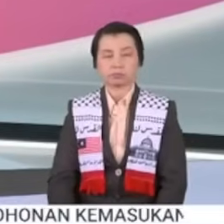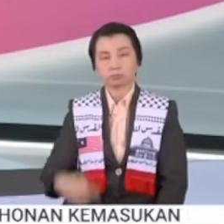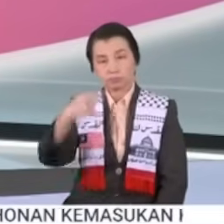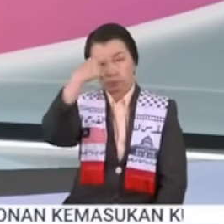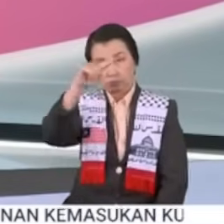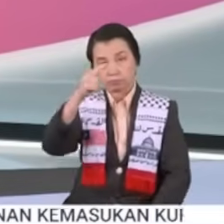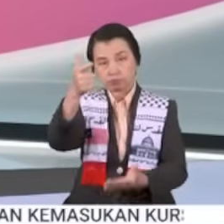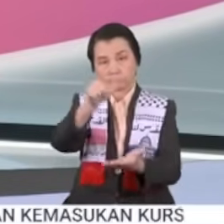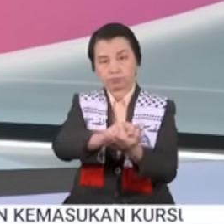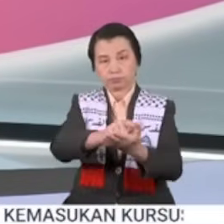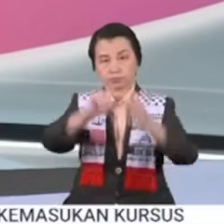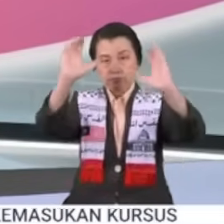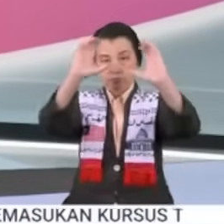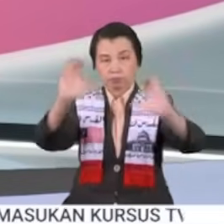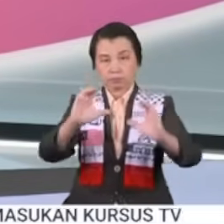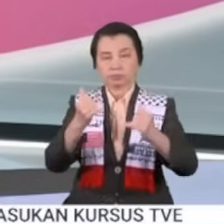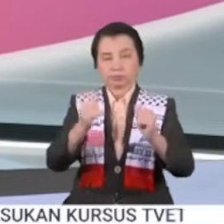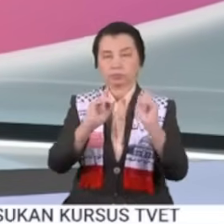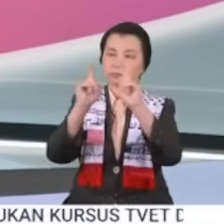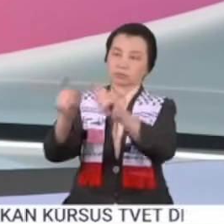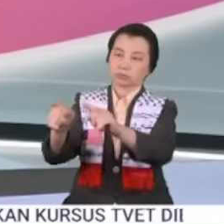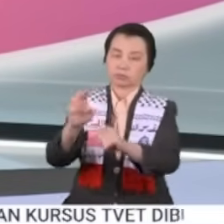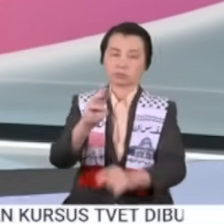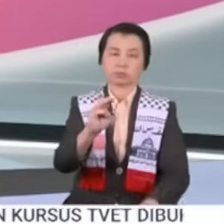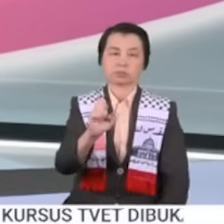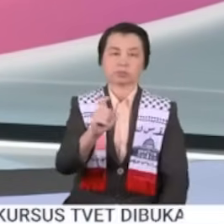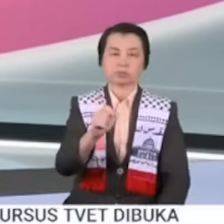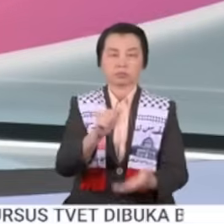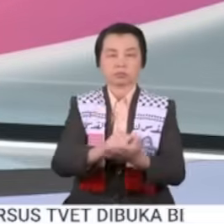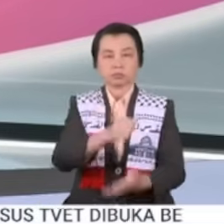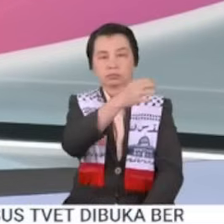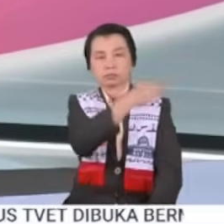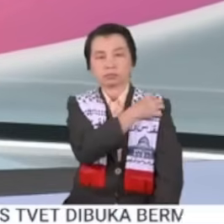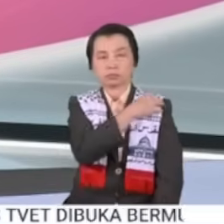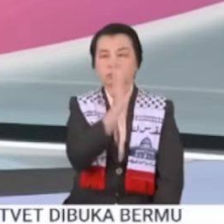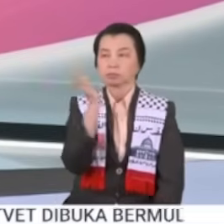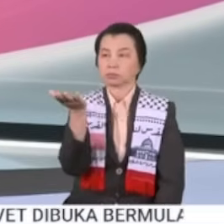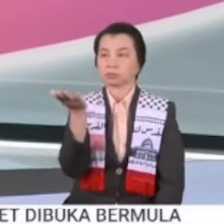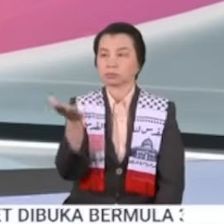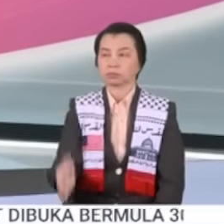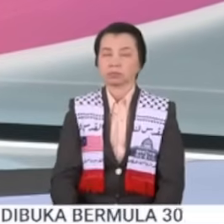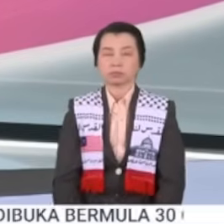untuk laporan cuaca semasa langsung ke Malaysia bersama pegawai rimin